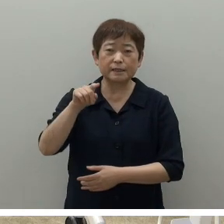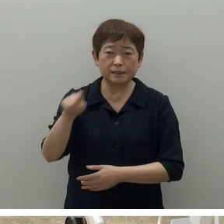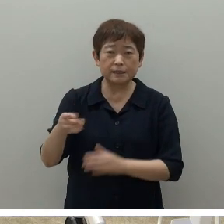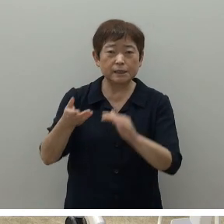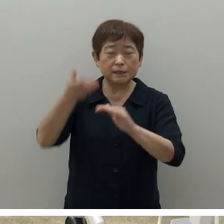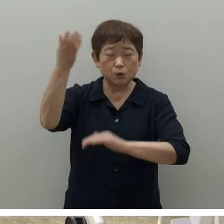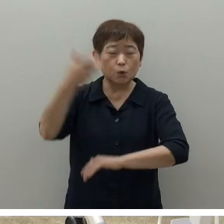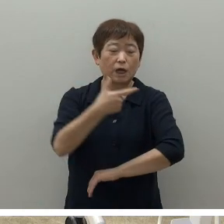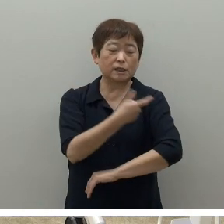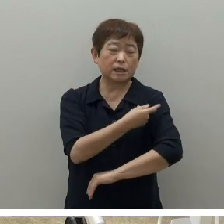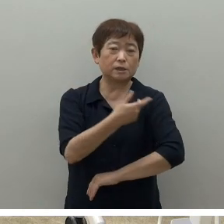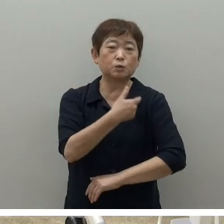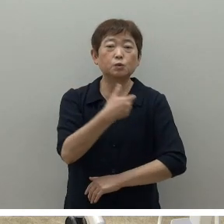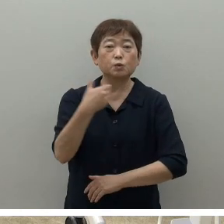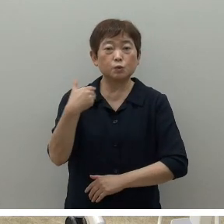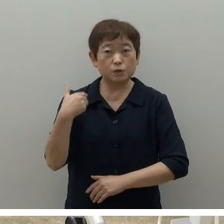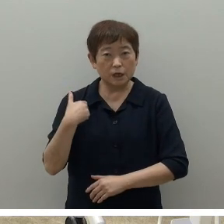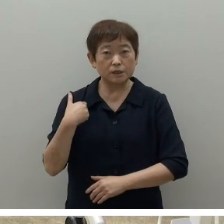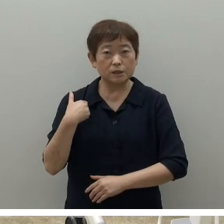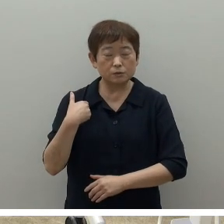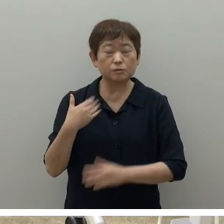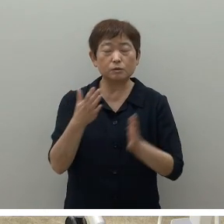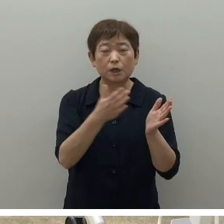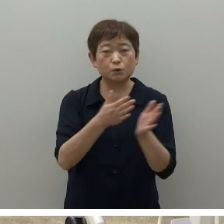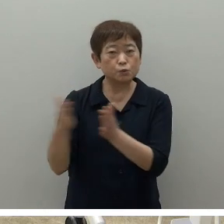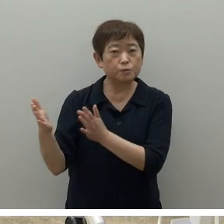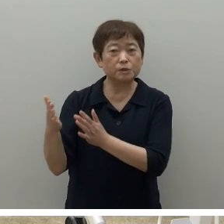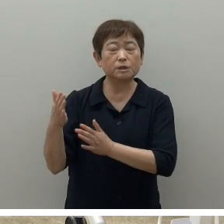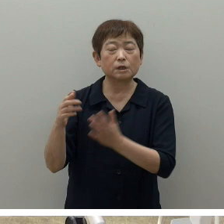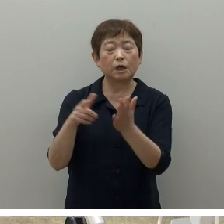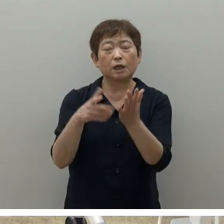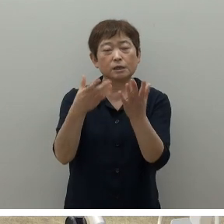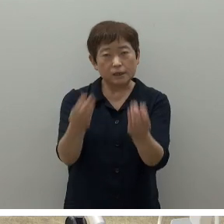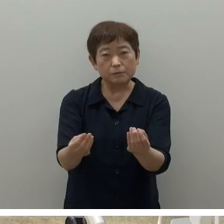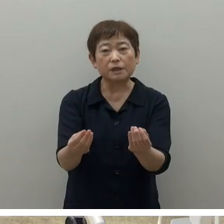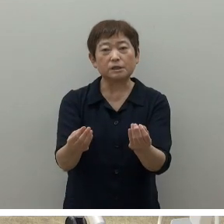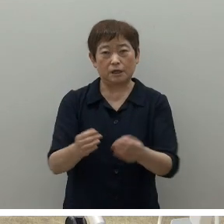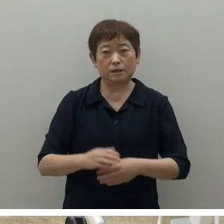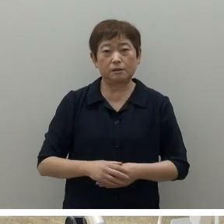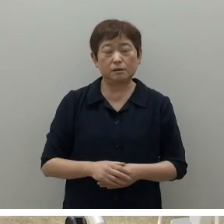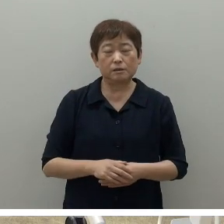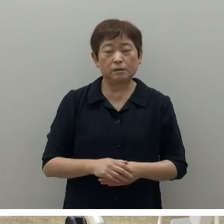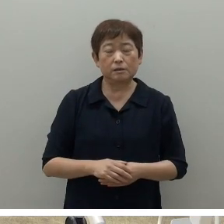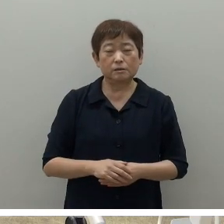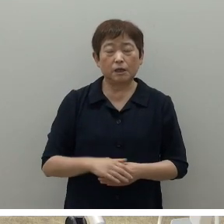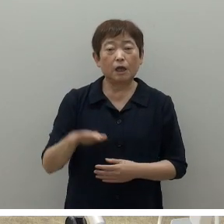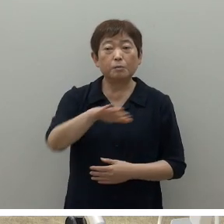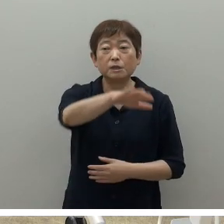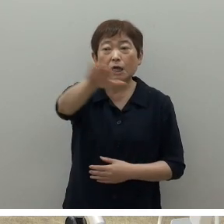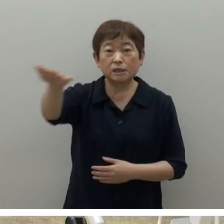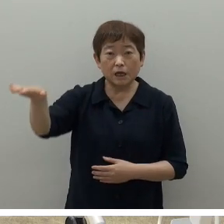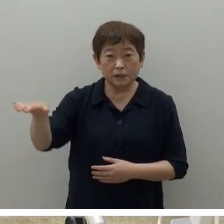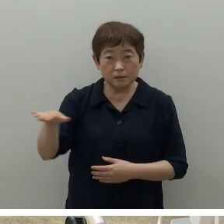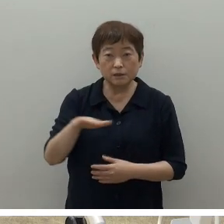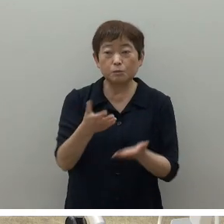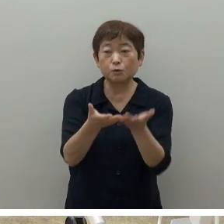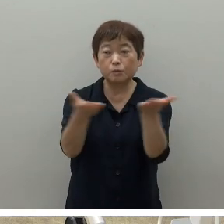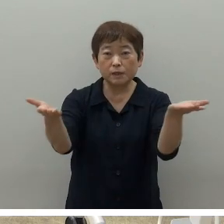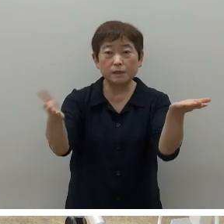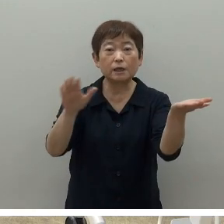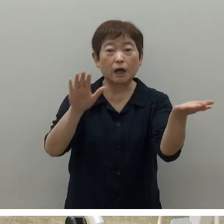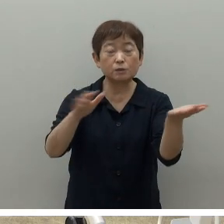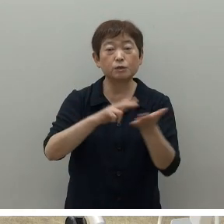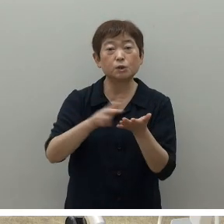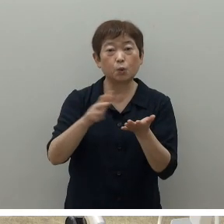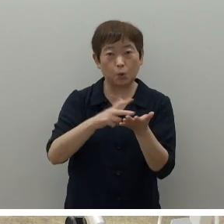万人以上が接種できる体制を確保することができました。こちらも皆さんにもお配りしていると